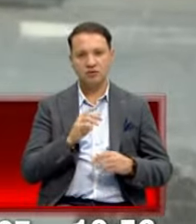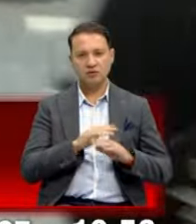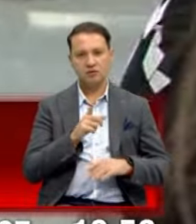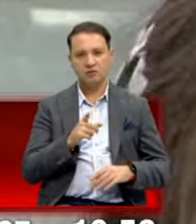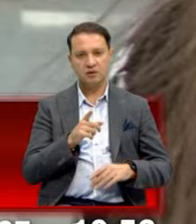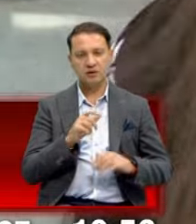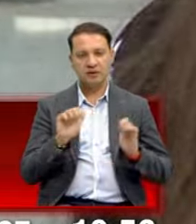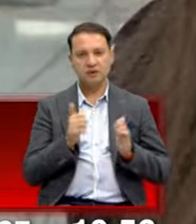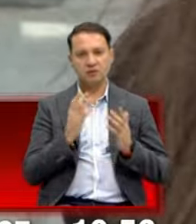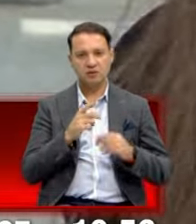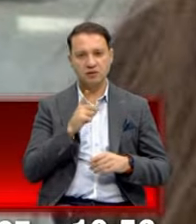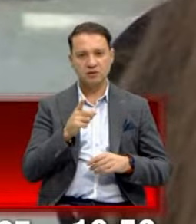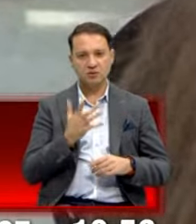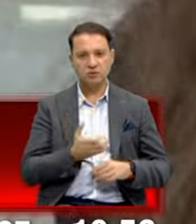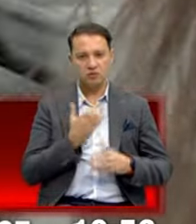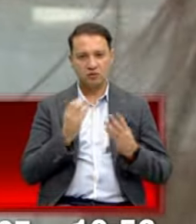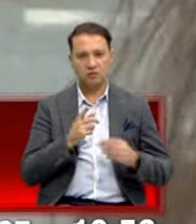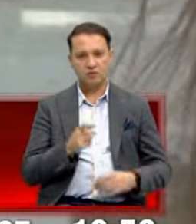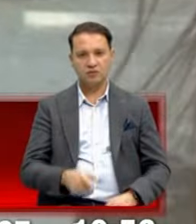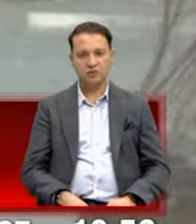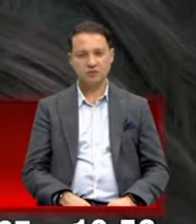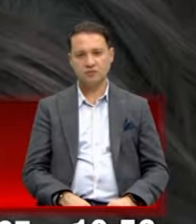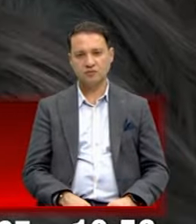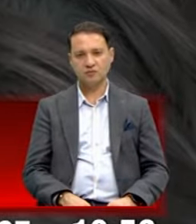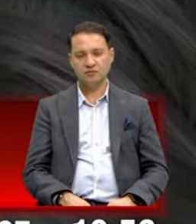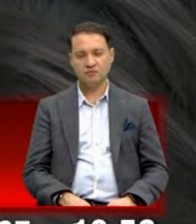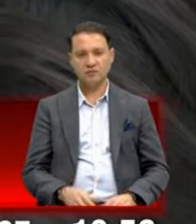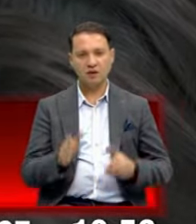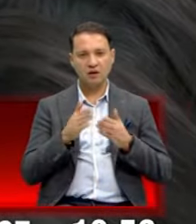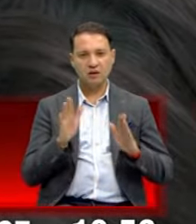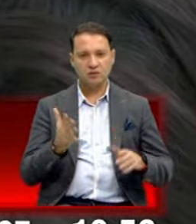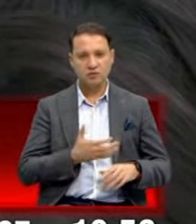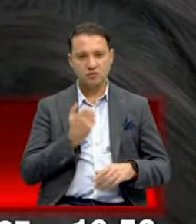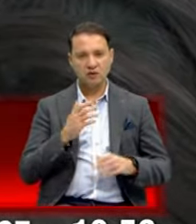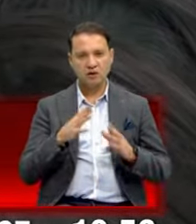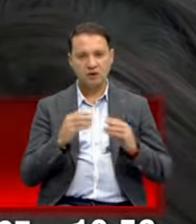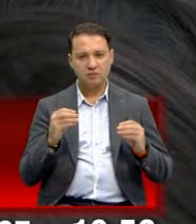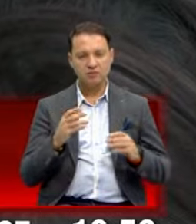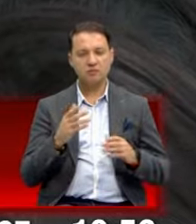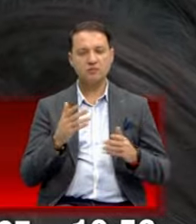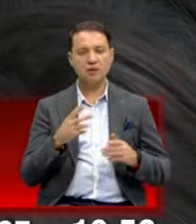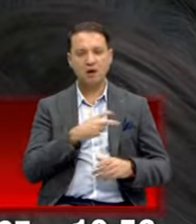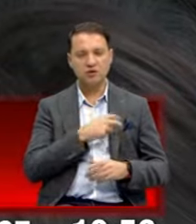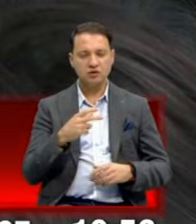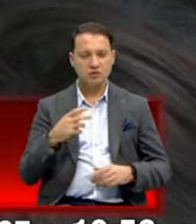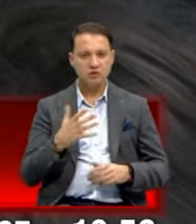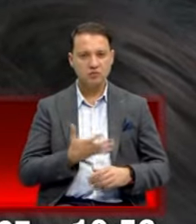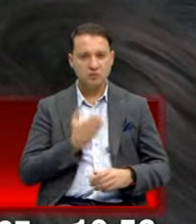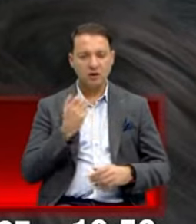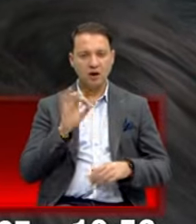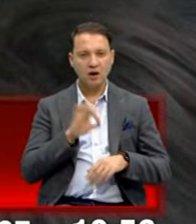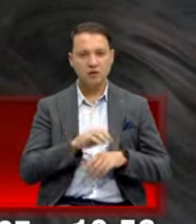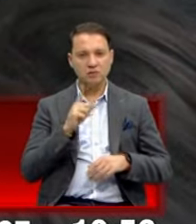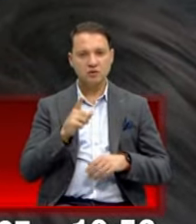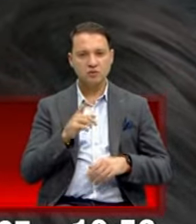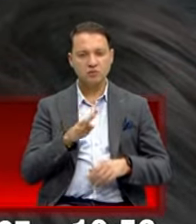yaşıyoruz, evet. Bir kriz olmasa da sizin de üzüldüğünüz oldu yani. Evet, oluyor. Ayrılık acısı, kayıp acısı, aşk acısı ya da ani